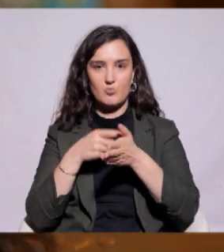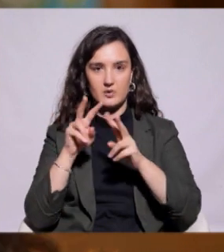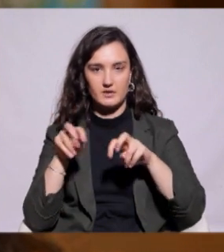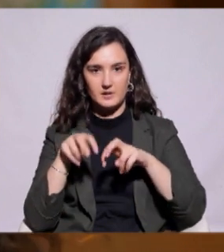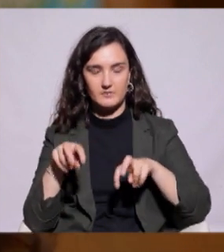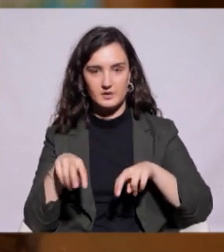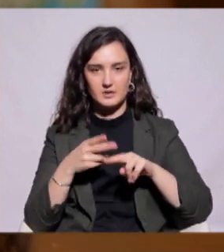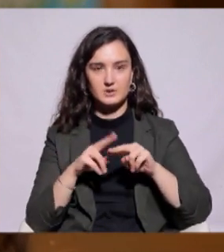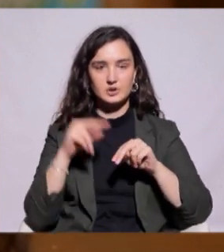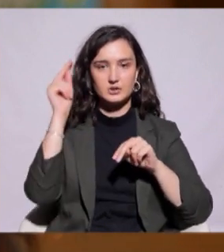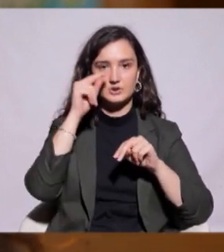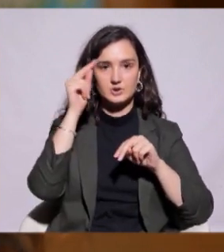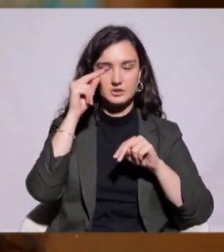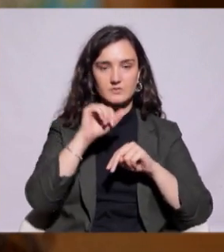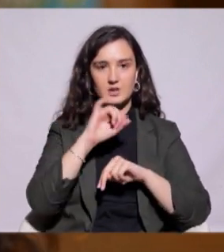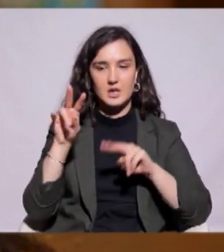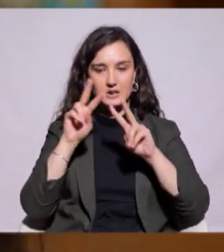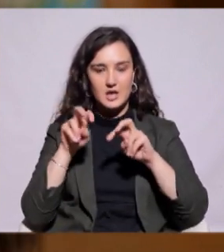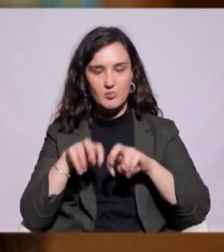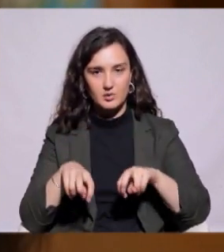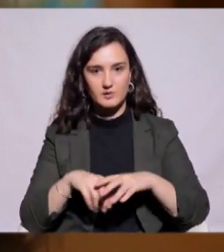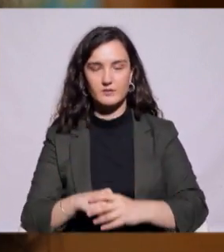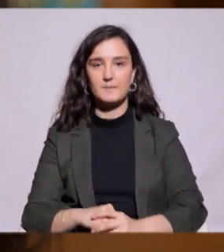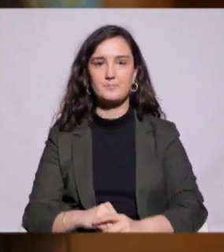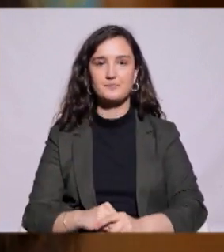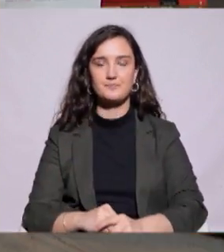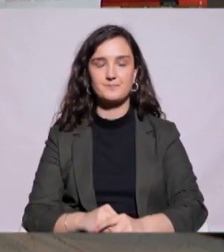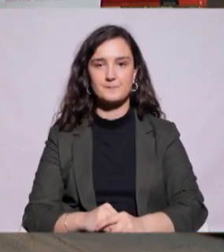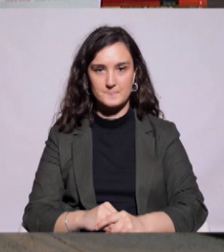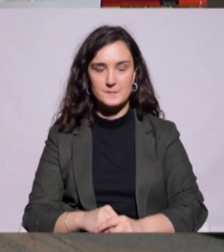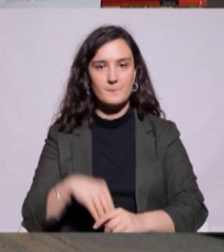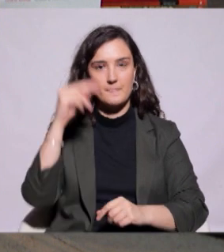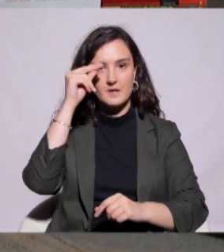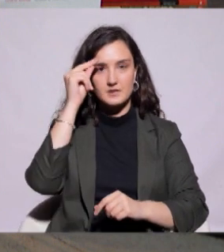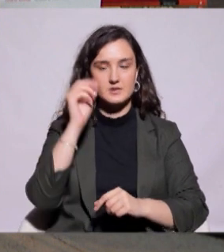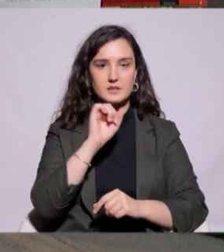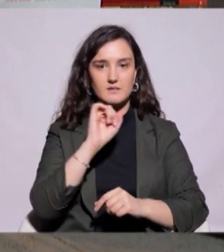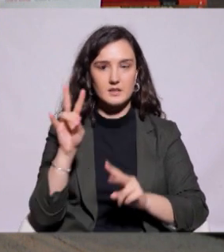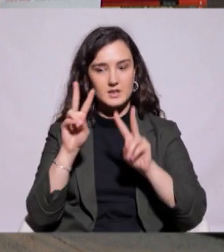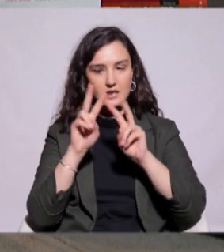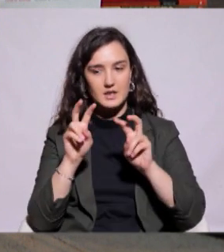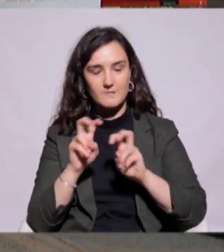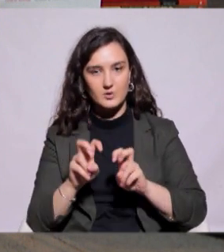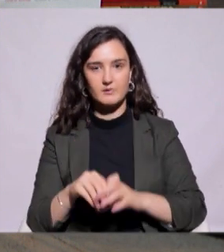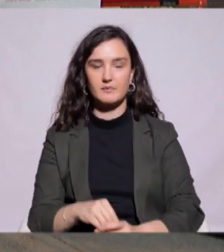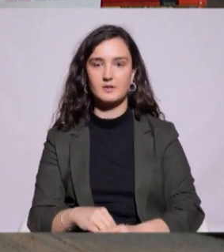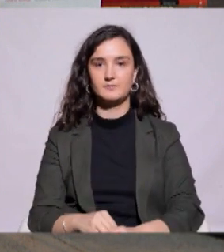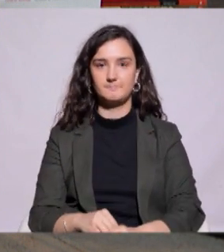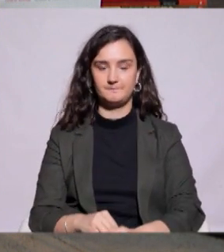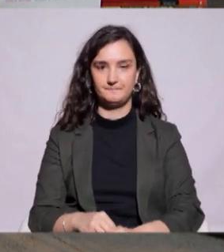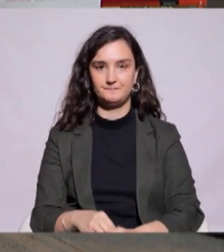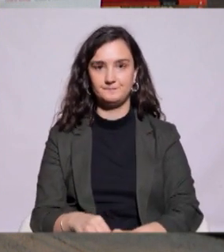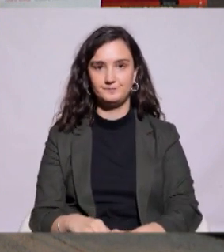გამოკვლევა. Explore, შესწავლა ან გამოკვლევა. Explore, შესწავლა ან